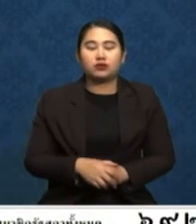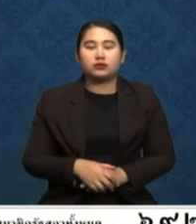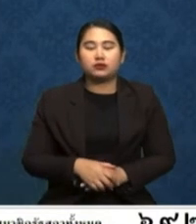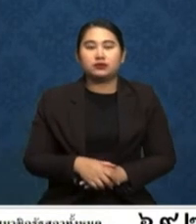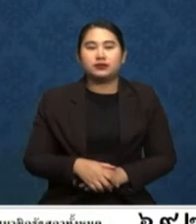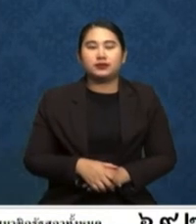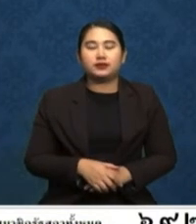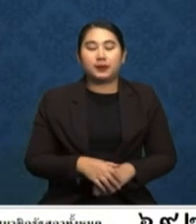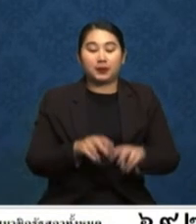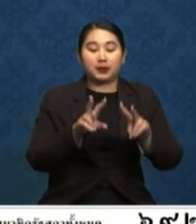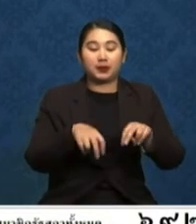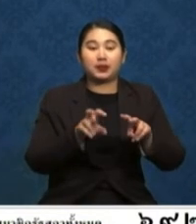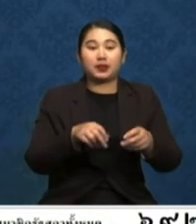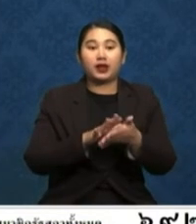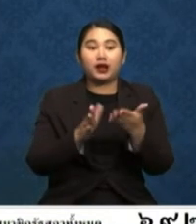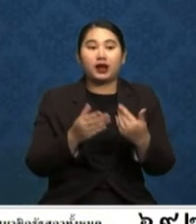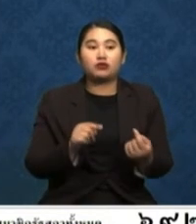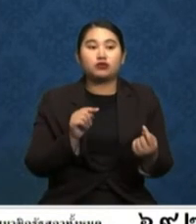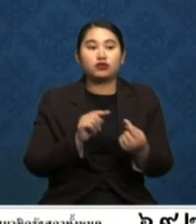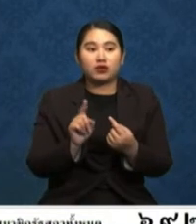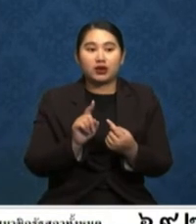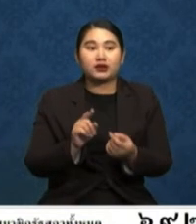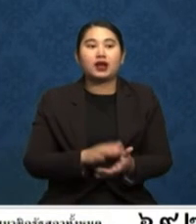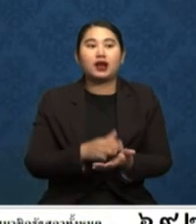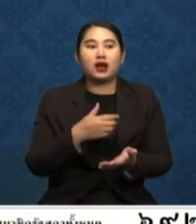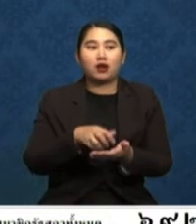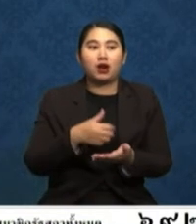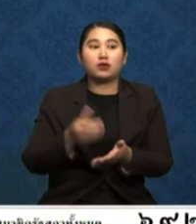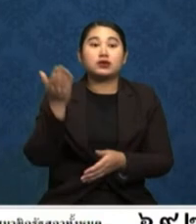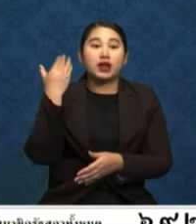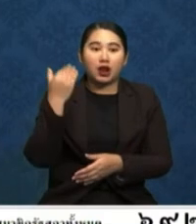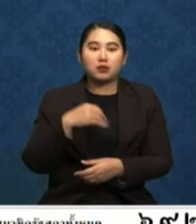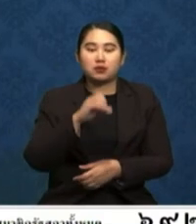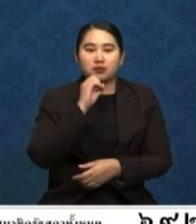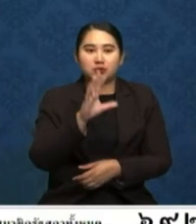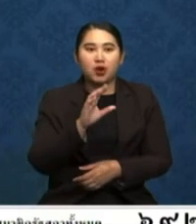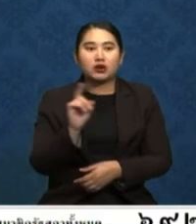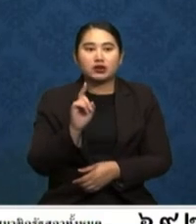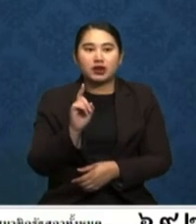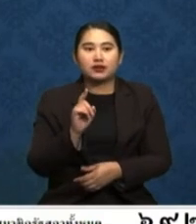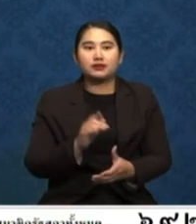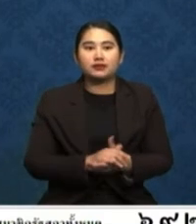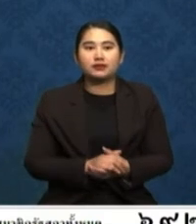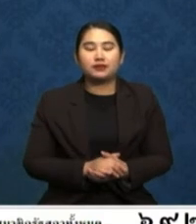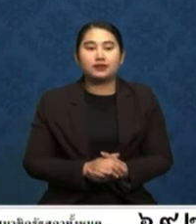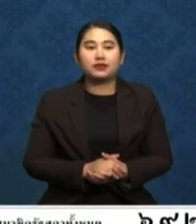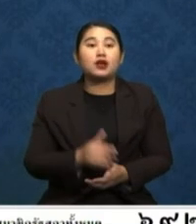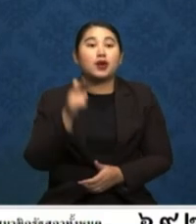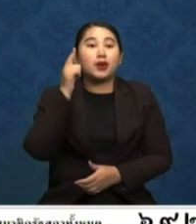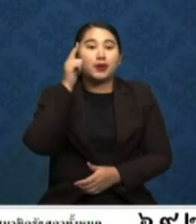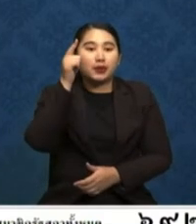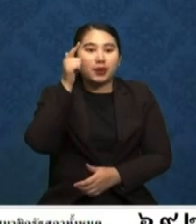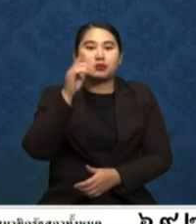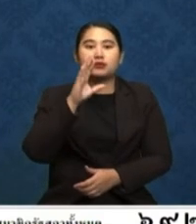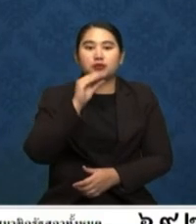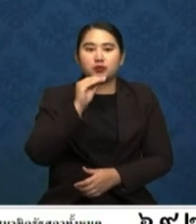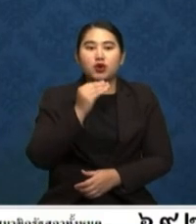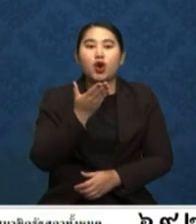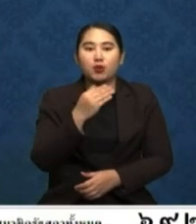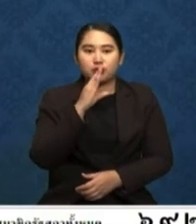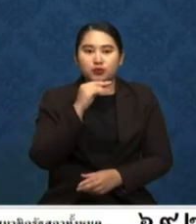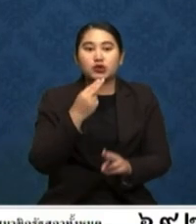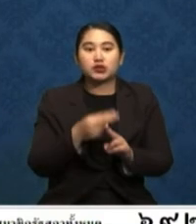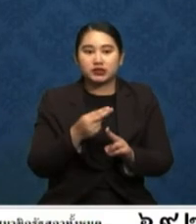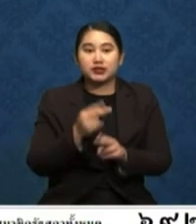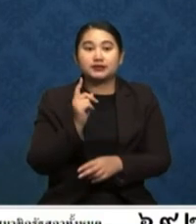จากผลการศึกษาของ dub Worldในขนาดนั้นนะคะถูกคอนเฟิร์มด้วยสิ่งที่คุณทักษิณชินวัตพูดขออนุญาตที่ต้องเอ่ย